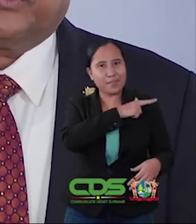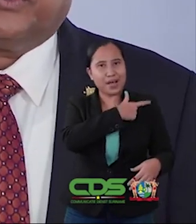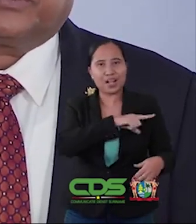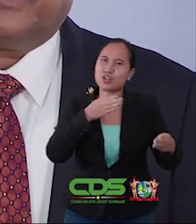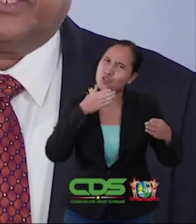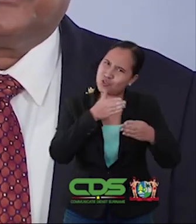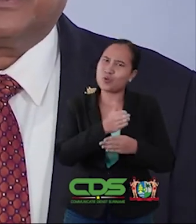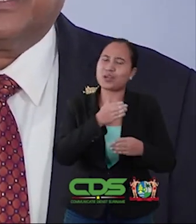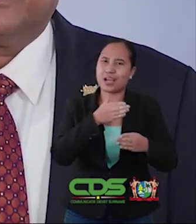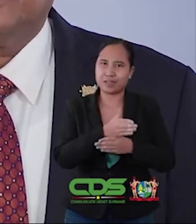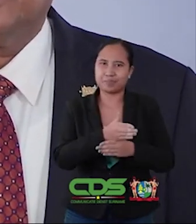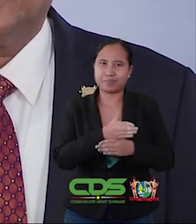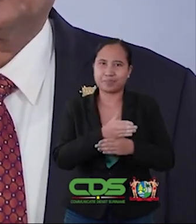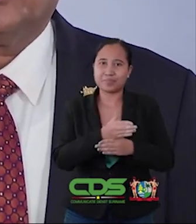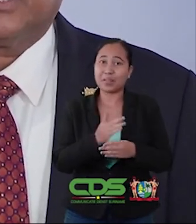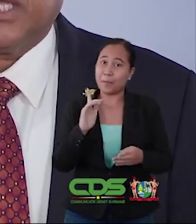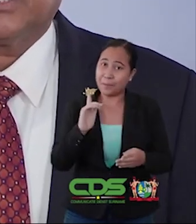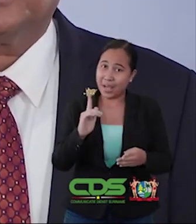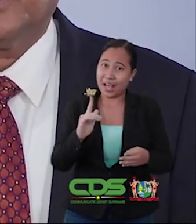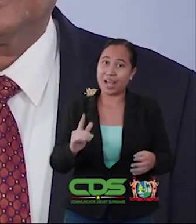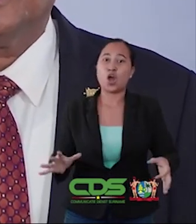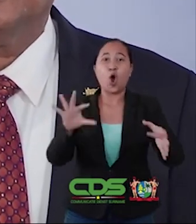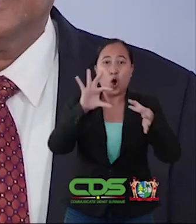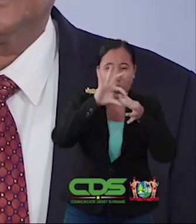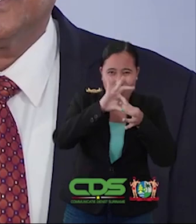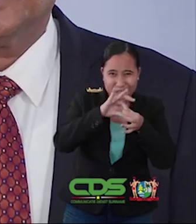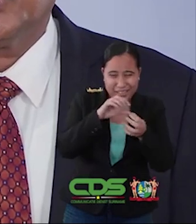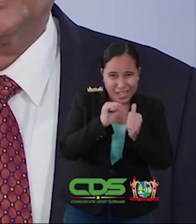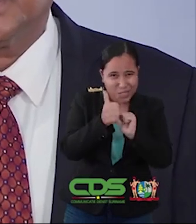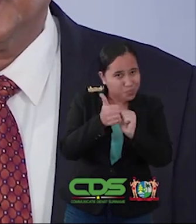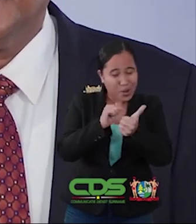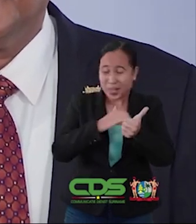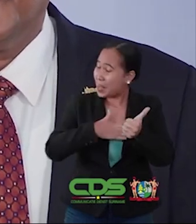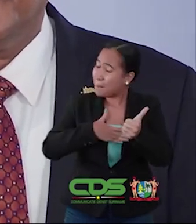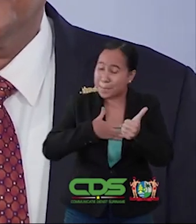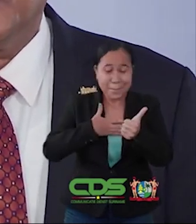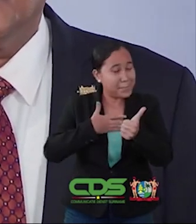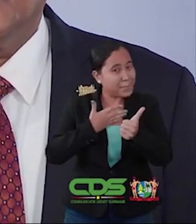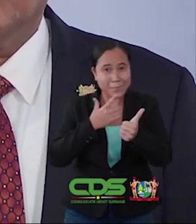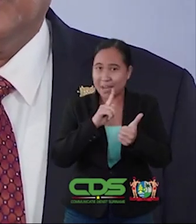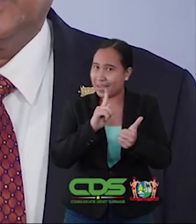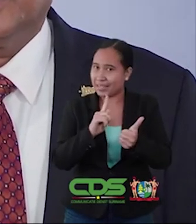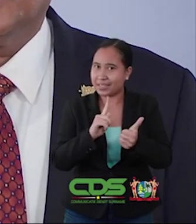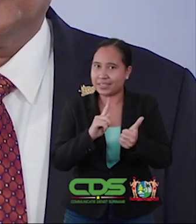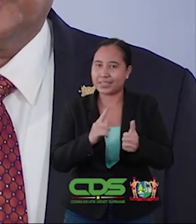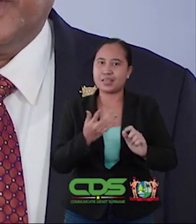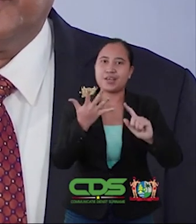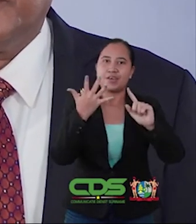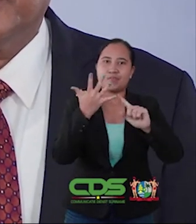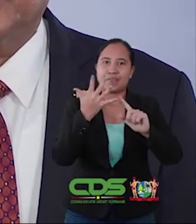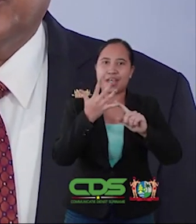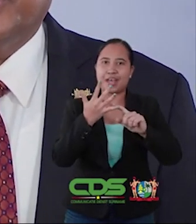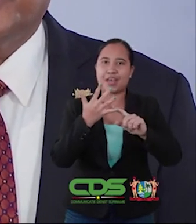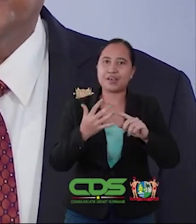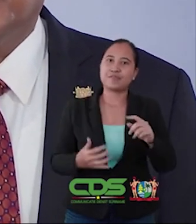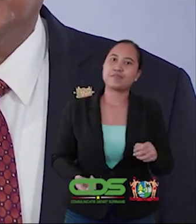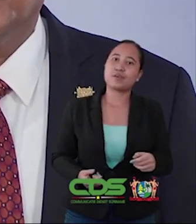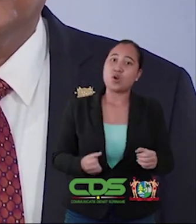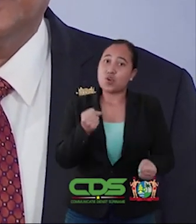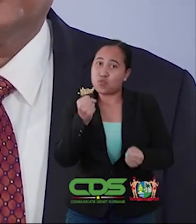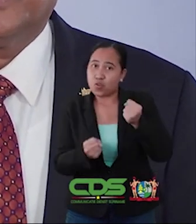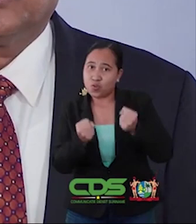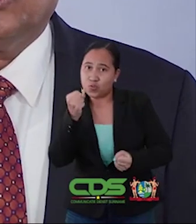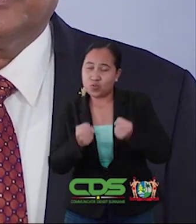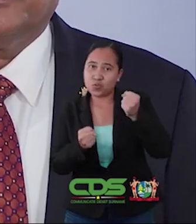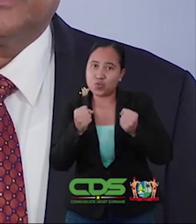onverkort blijven van kracht dat contactsporten niet zijn toegestaan. Maatregel nummer 5. Personenvervoer